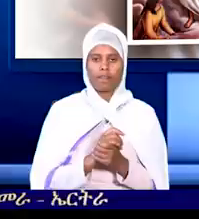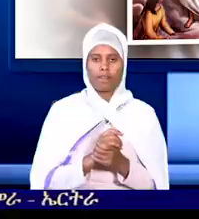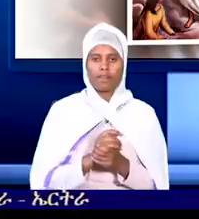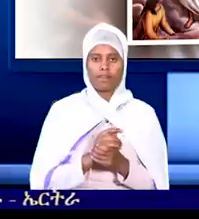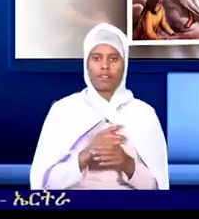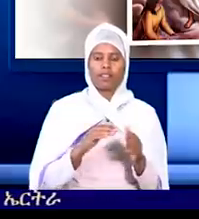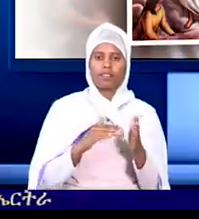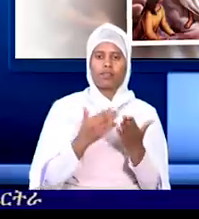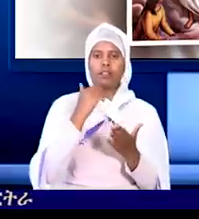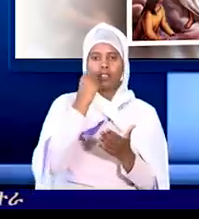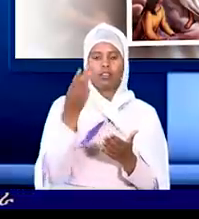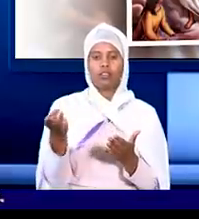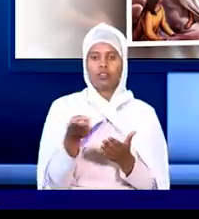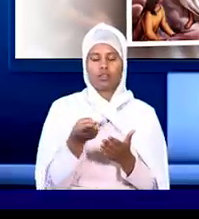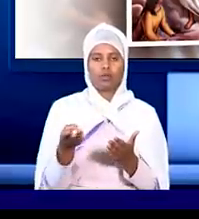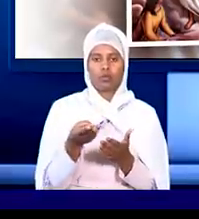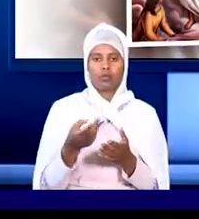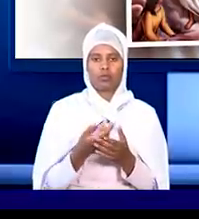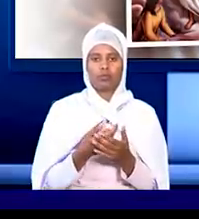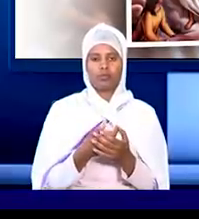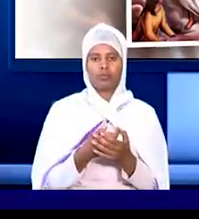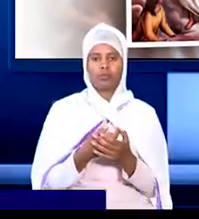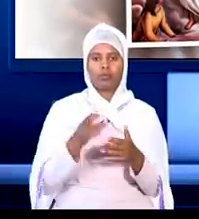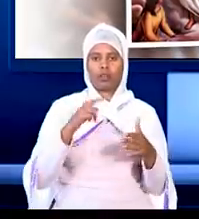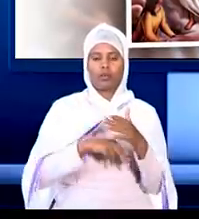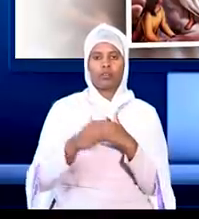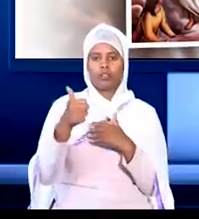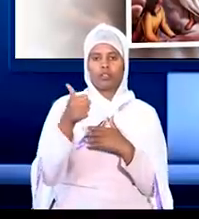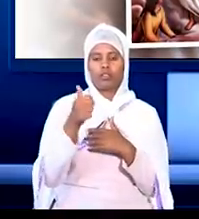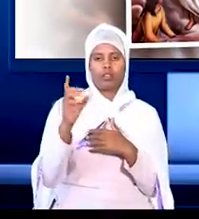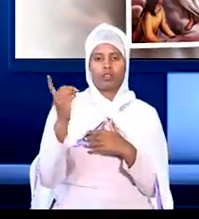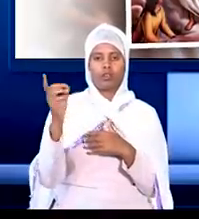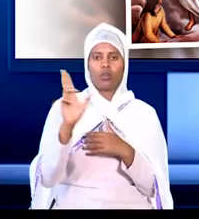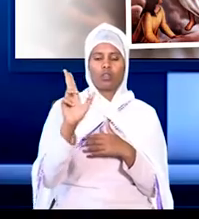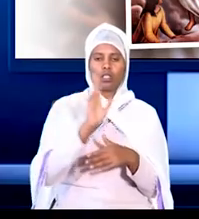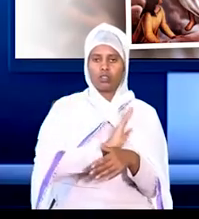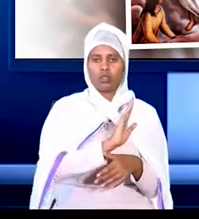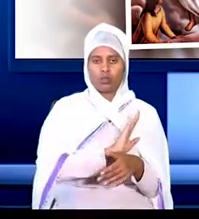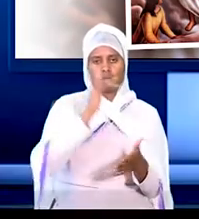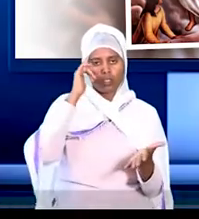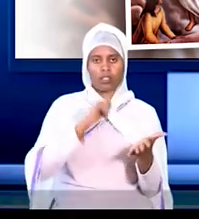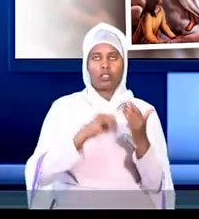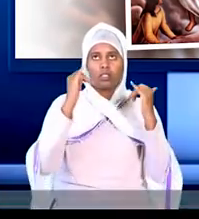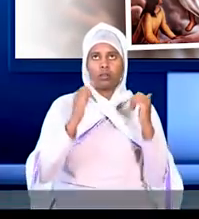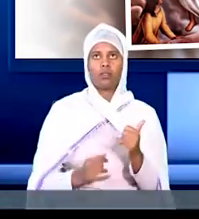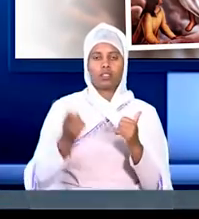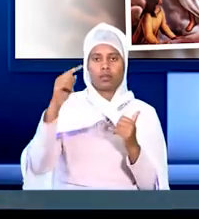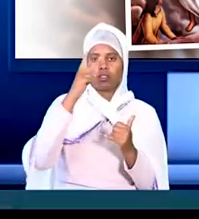ኣይከኣለን። ታይዳ ስጋብ ዕለተ ረቡዕ ኣብ እየራጥንሖ ማለት